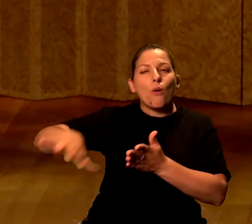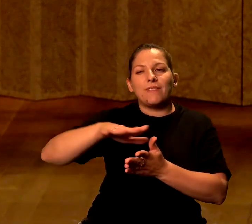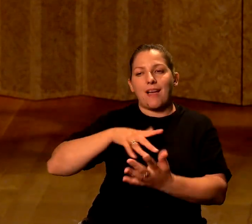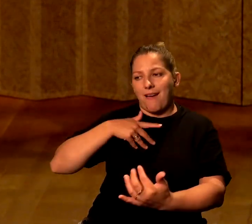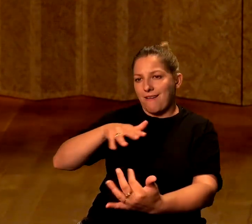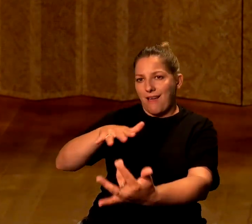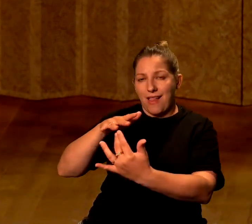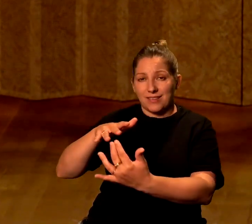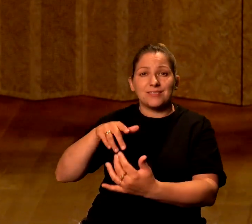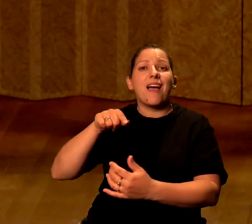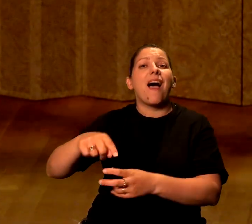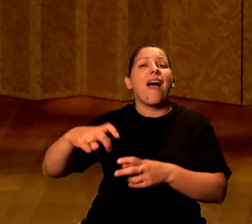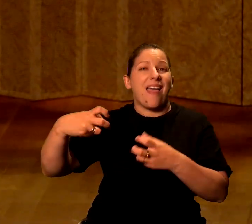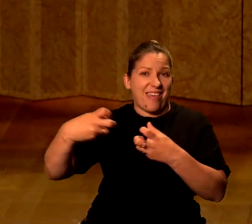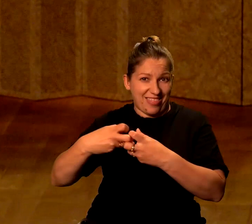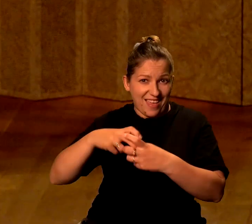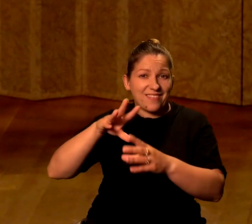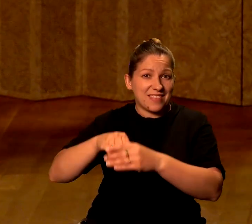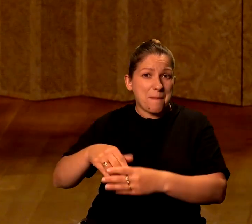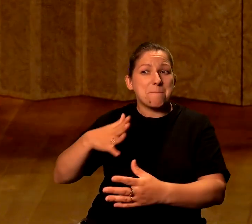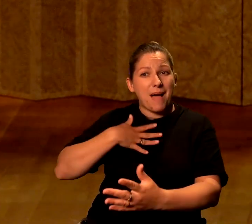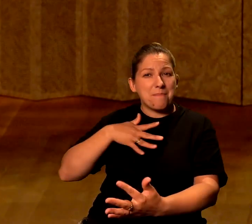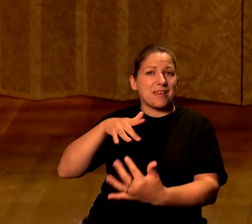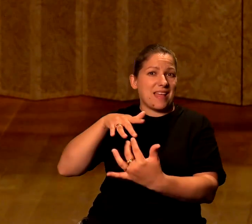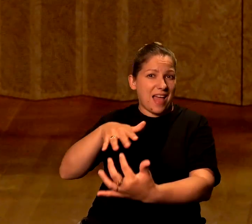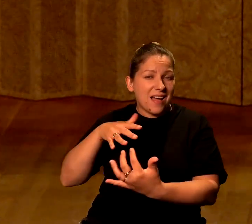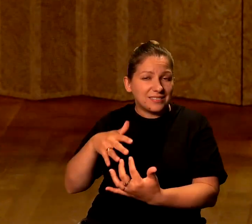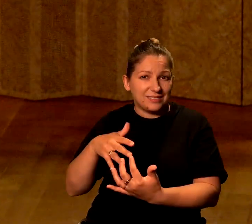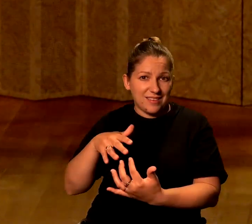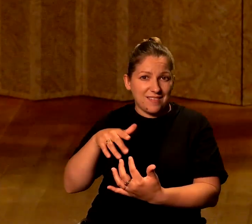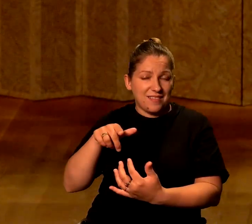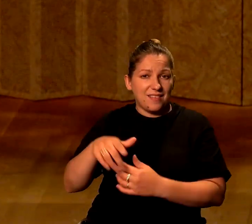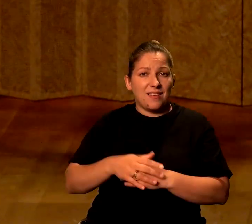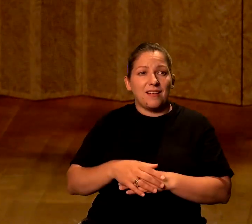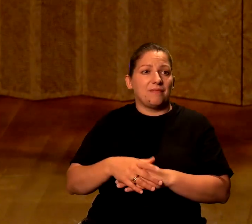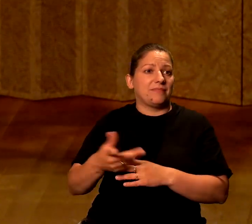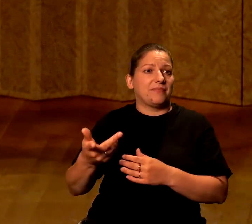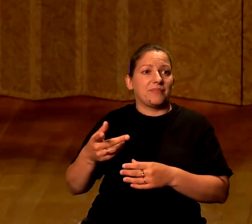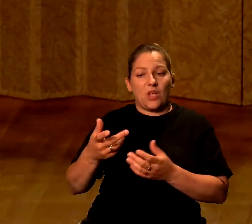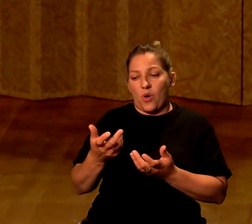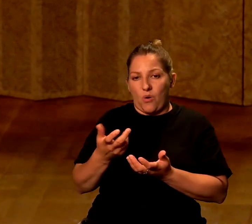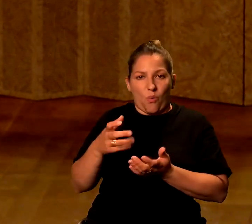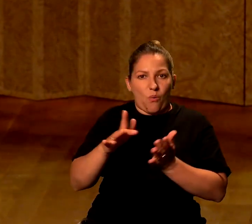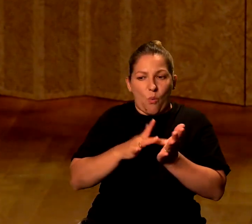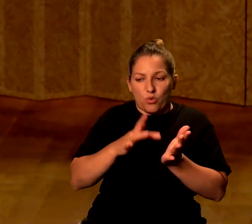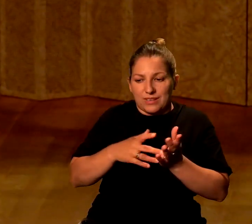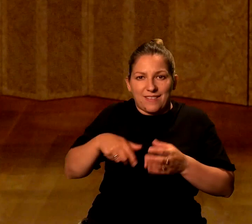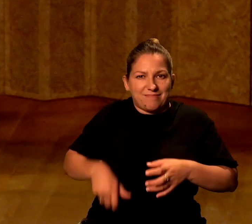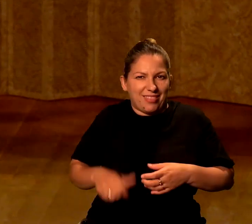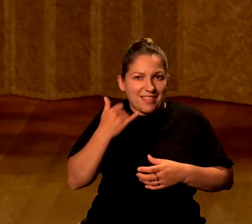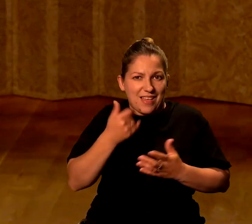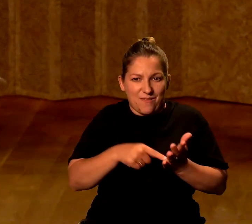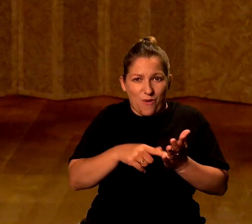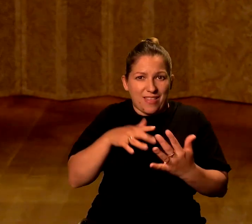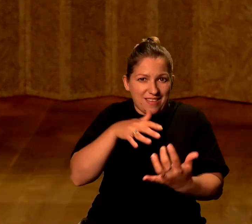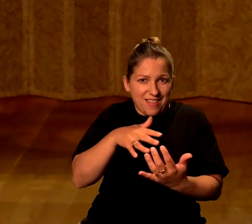środowisku online mamy relacje. One są również relacjami z urządzeniami, które mamy w kieszeniach.